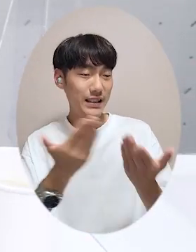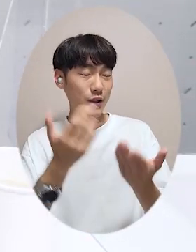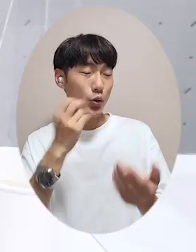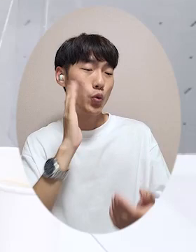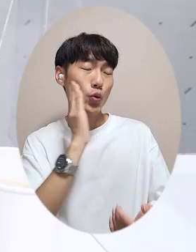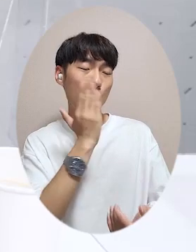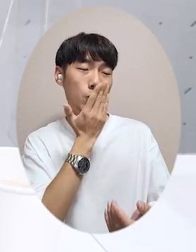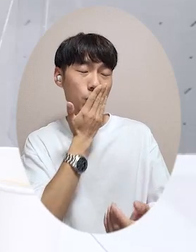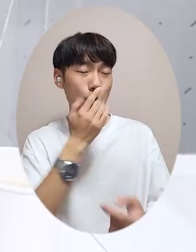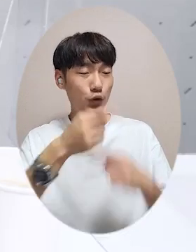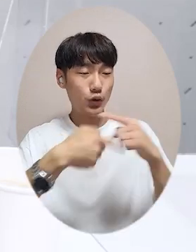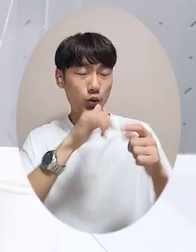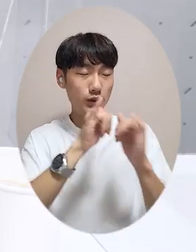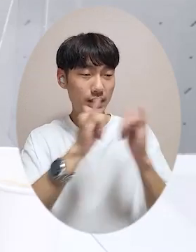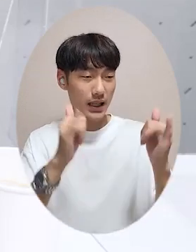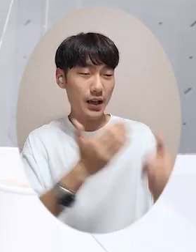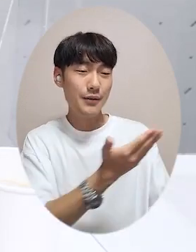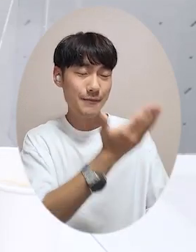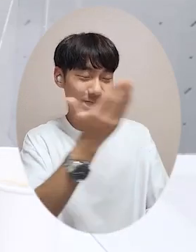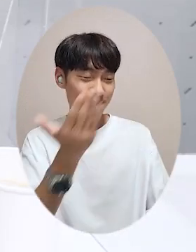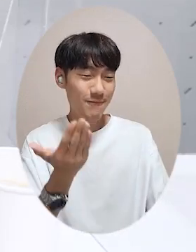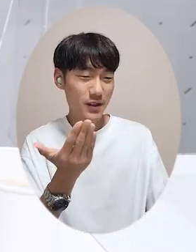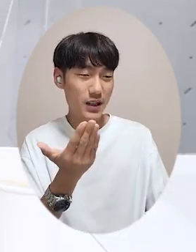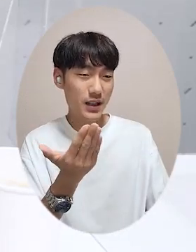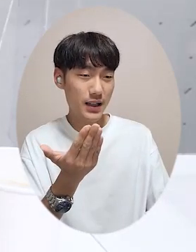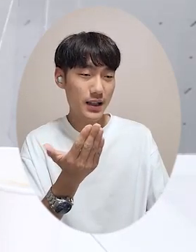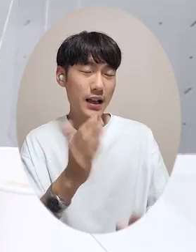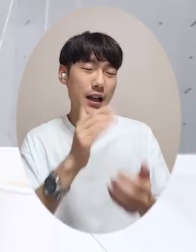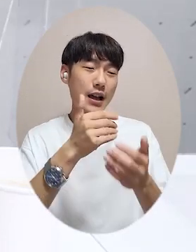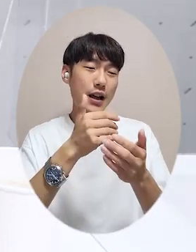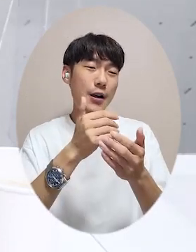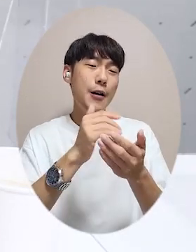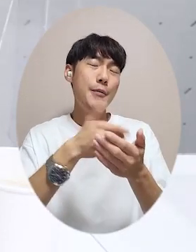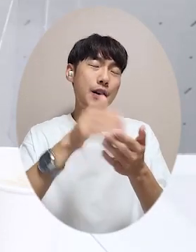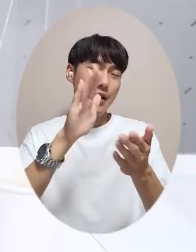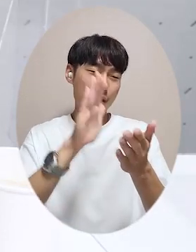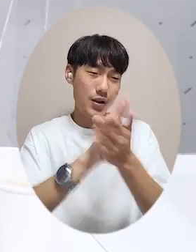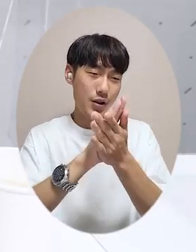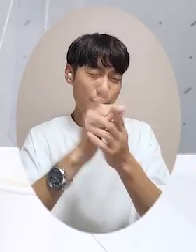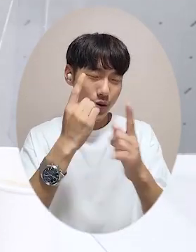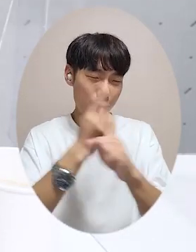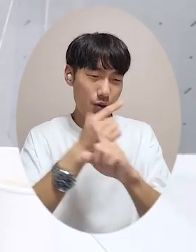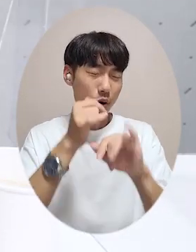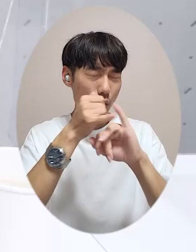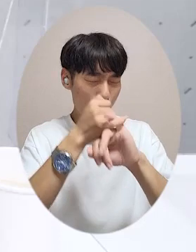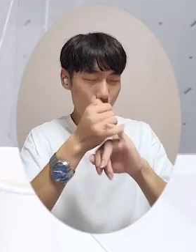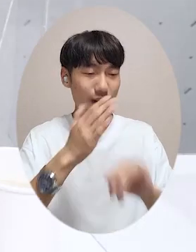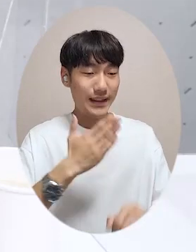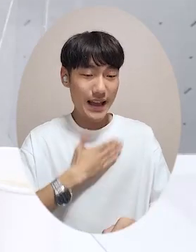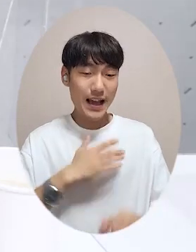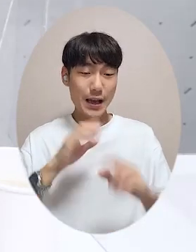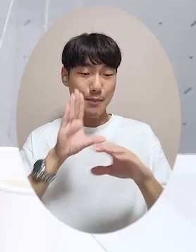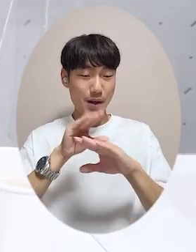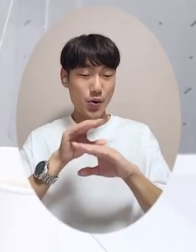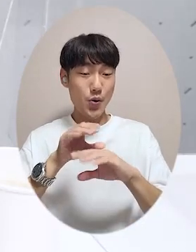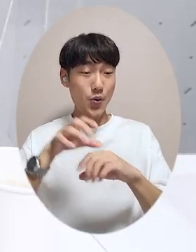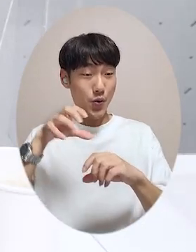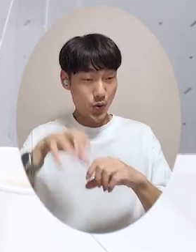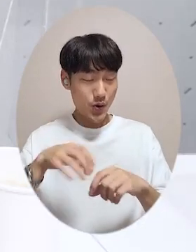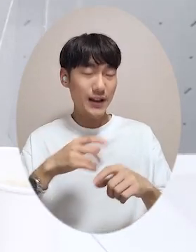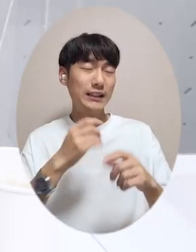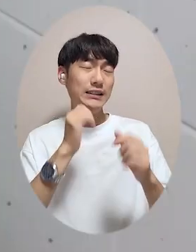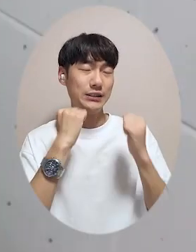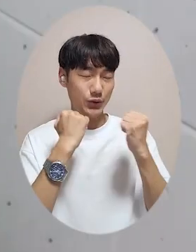그리고 농인분들과 수어 통역사분들의 처우가 더욱 개선이 될 수 있도록 저랑 그리고 이제 국민통일방송이